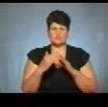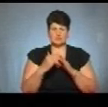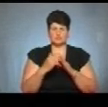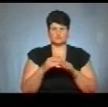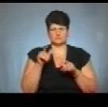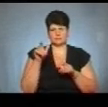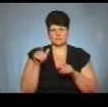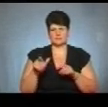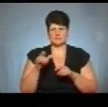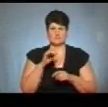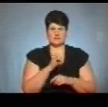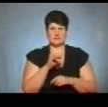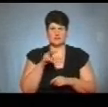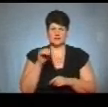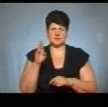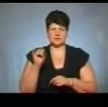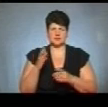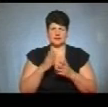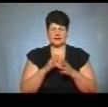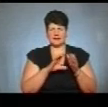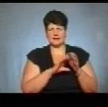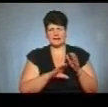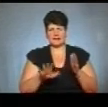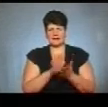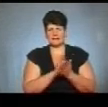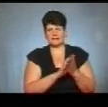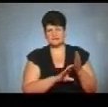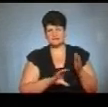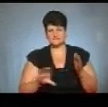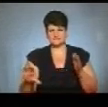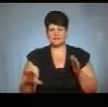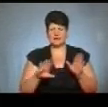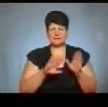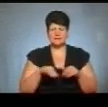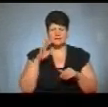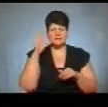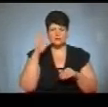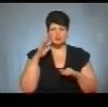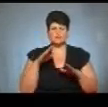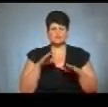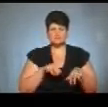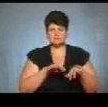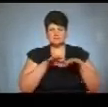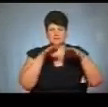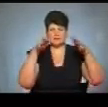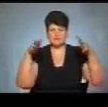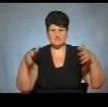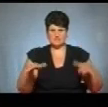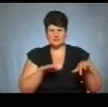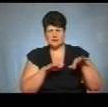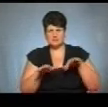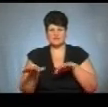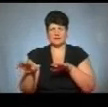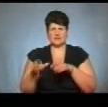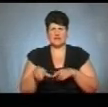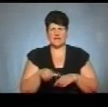місцевого жителя Івана Лещишина проходить каналізаційна труба. За словами чоловіка, після дощу відходи витікають з труби та потрапляють в